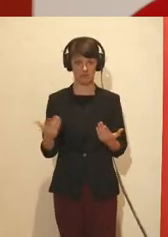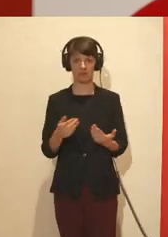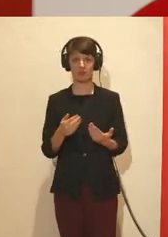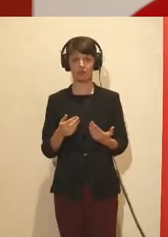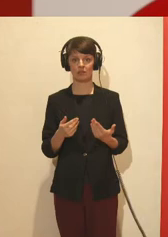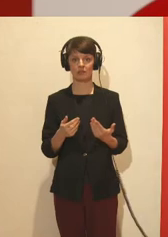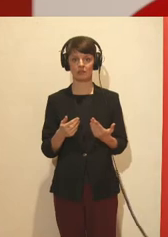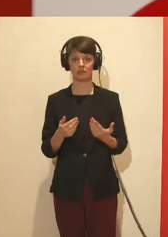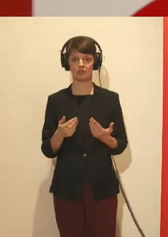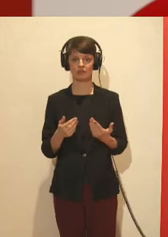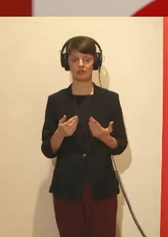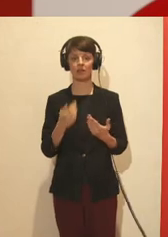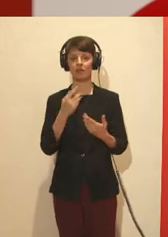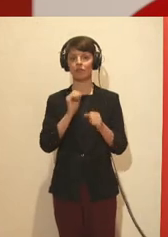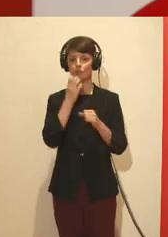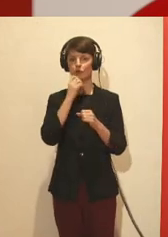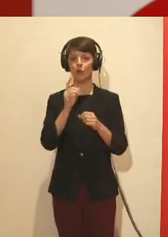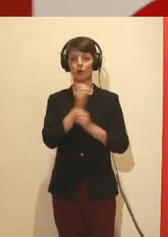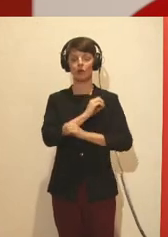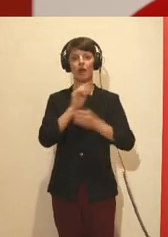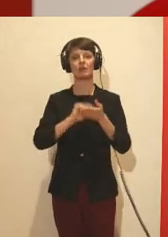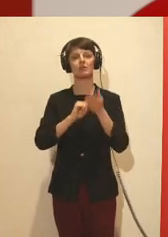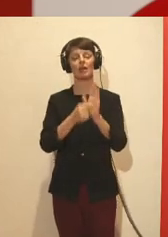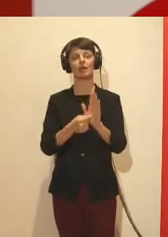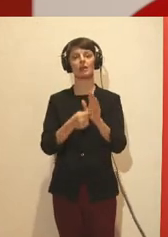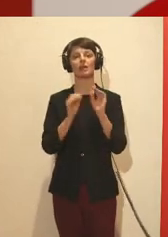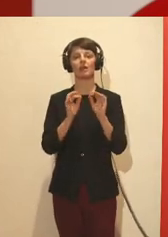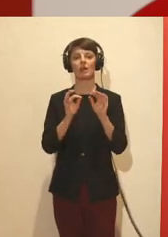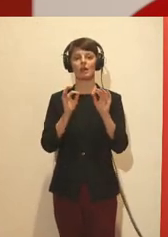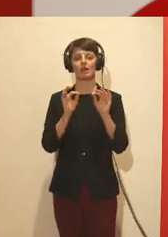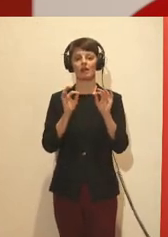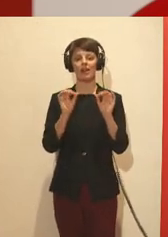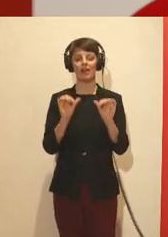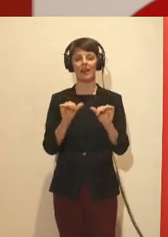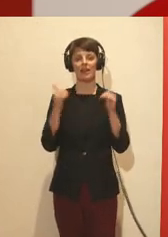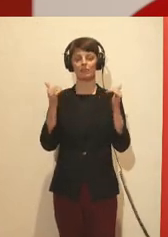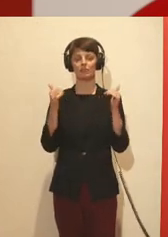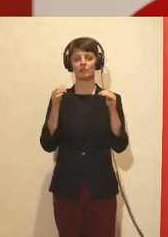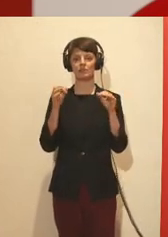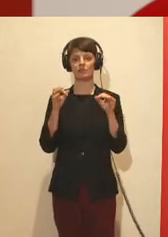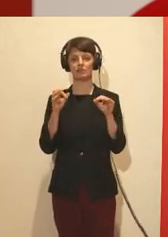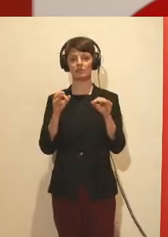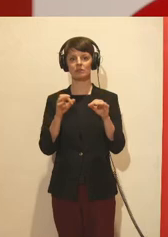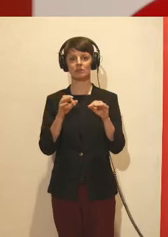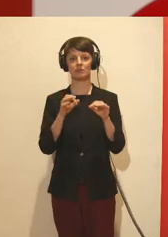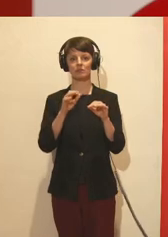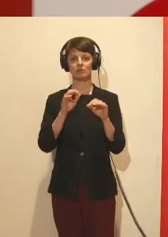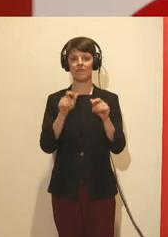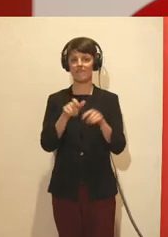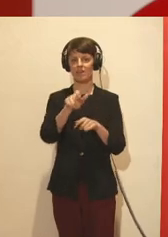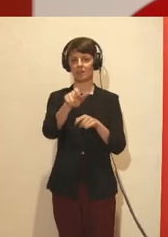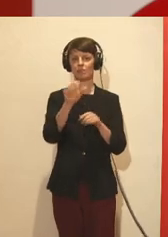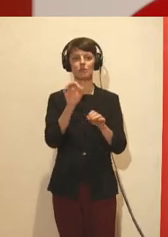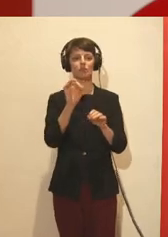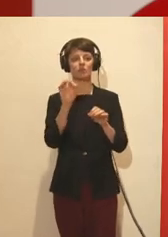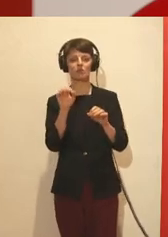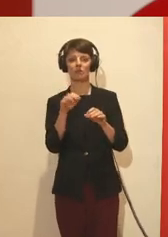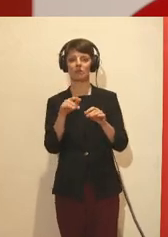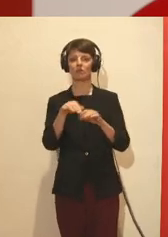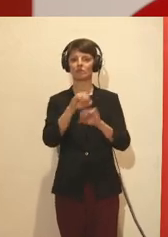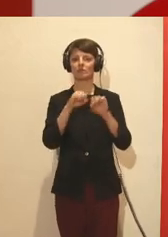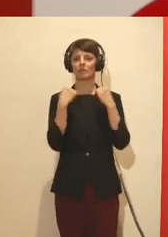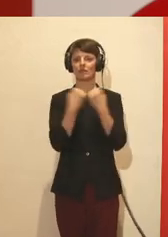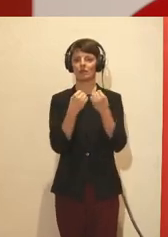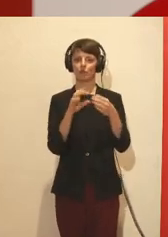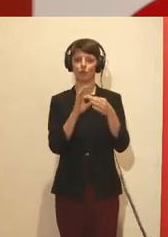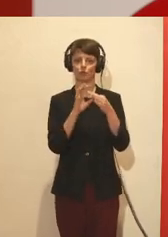uns auch klar zu machen dass bestimmte lebensfähige mit sehr unterschiedlichen umständen verbunden sind die was ermöglicht und nicht ermöglicht